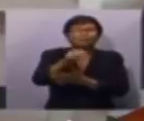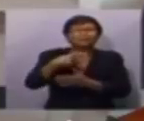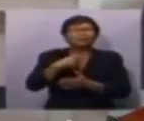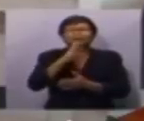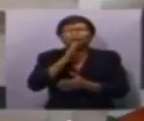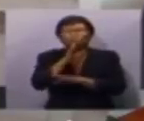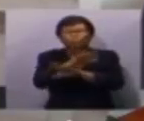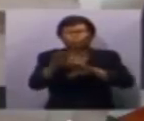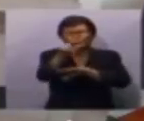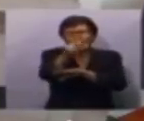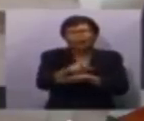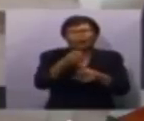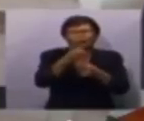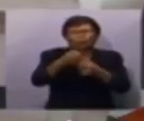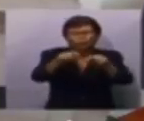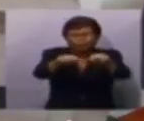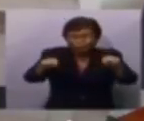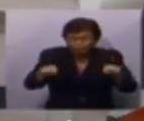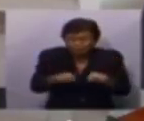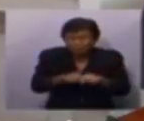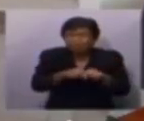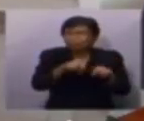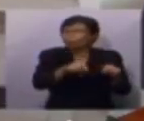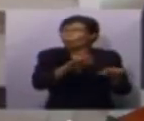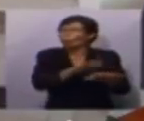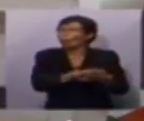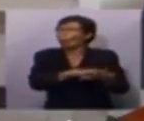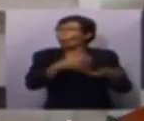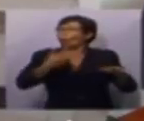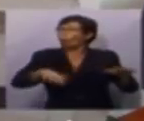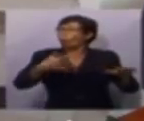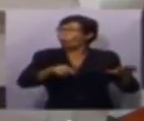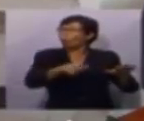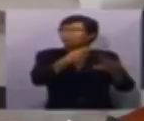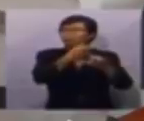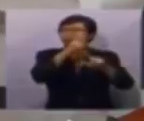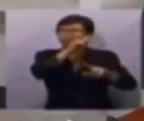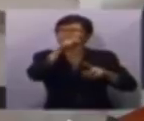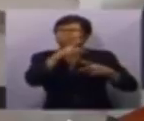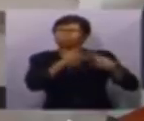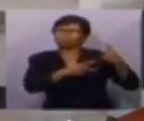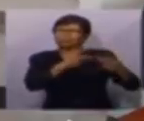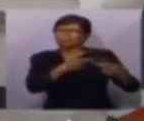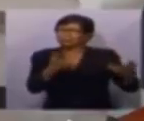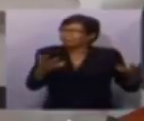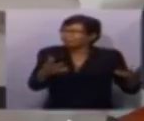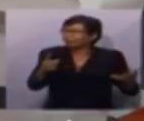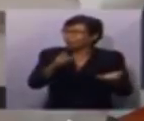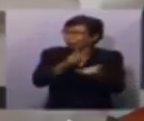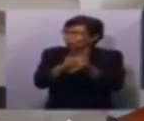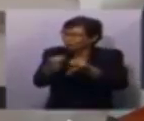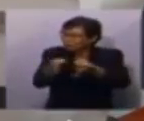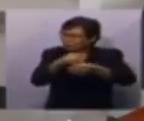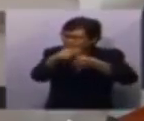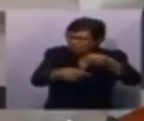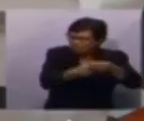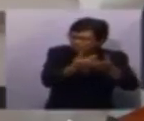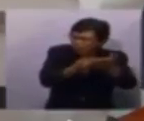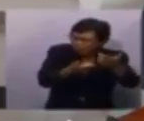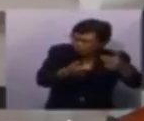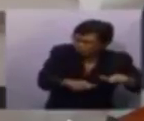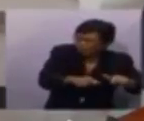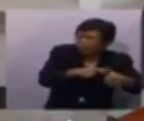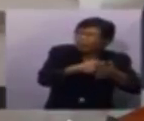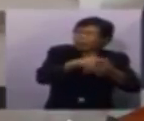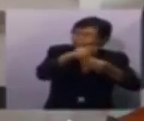calon, bukan calon tapi kawasan, sebenarnya kawasan panas berasaskan personaliti. Doktor nak ulas sikit tentang senario